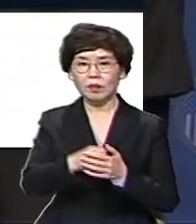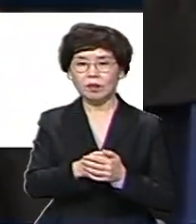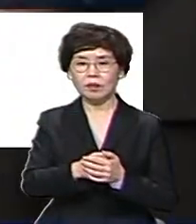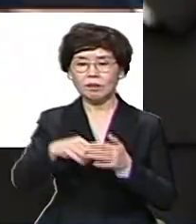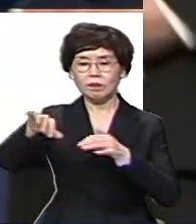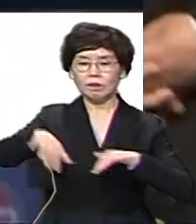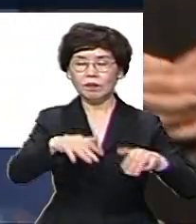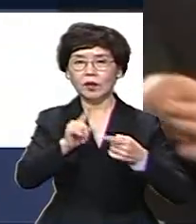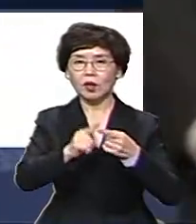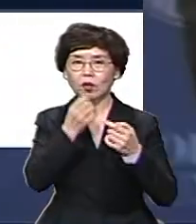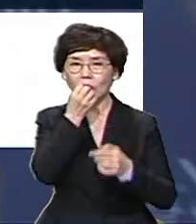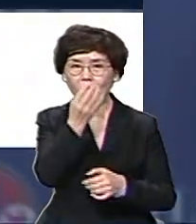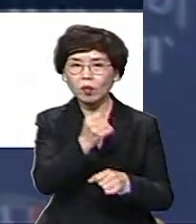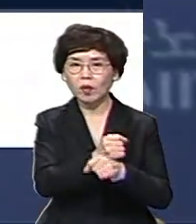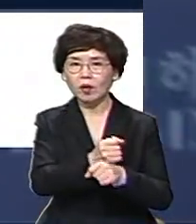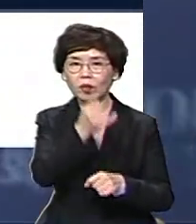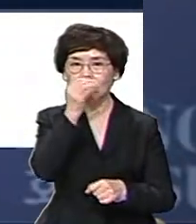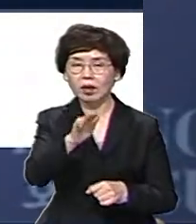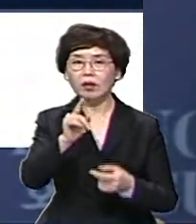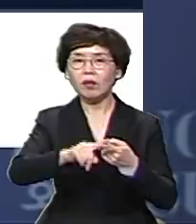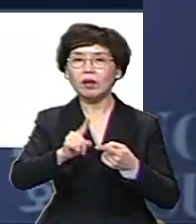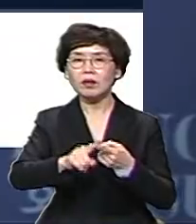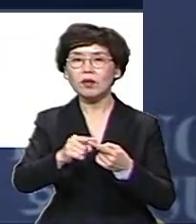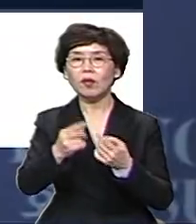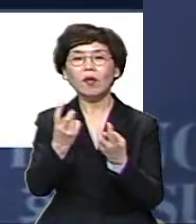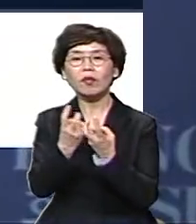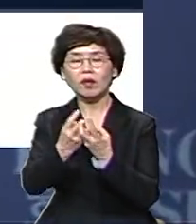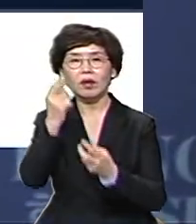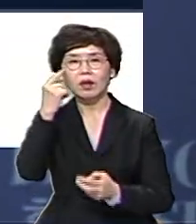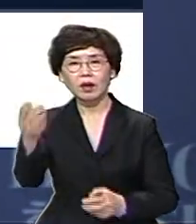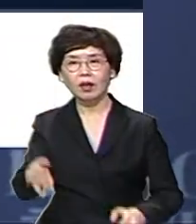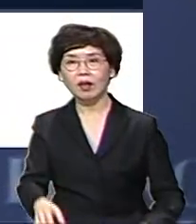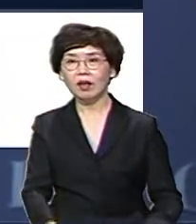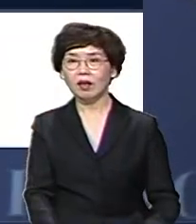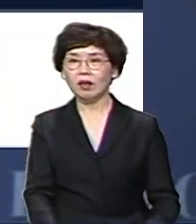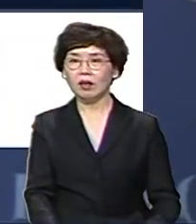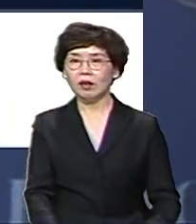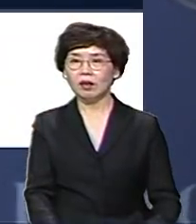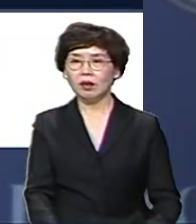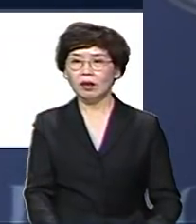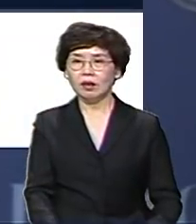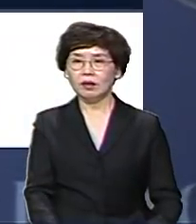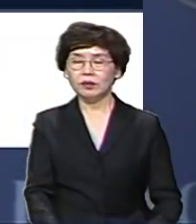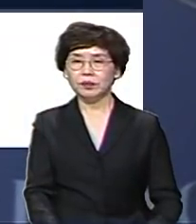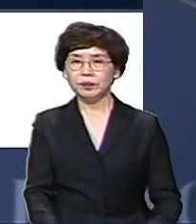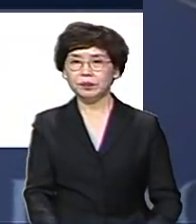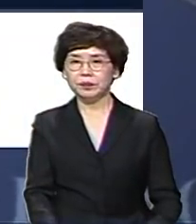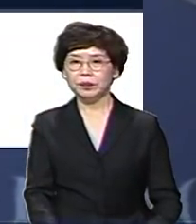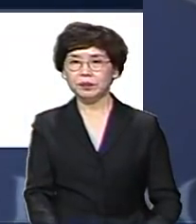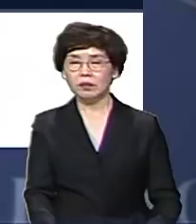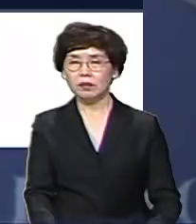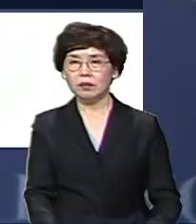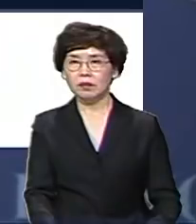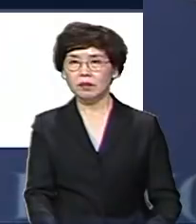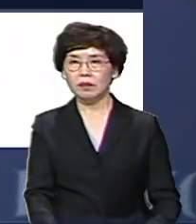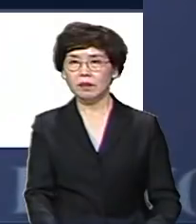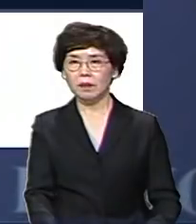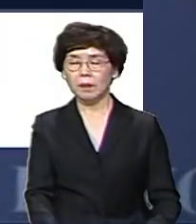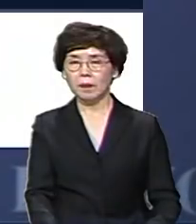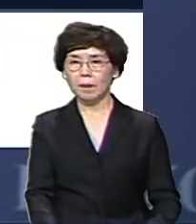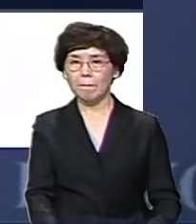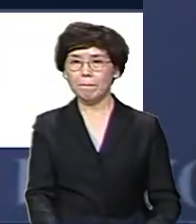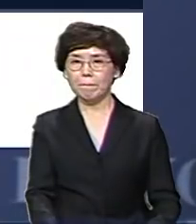가지 모스크바에 있는 트럼프 타워에 대해서도 폭로를 하고 그랬는데요. 거기에 대해서 어떤 반응을 보이실 겁니까?